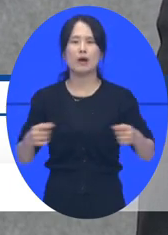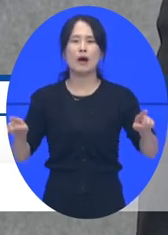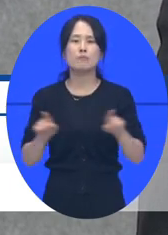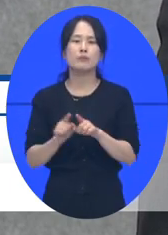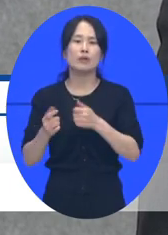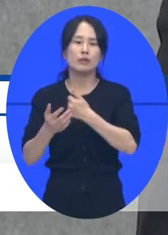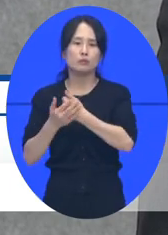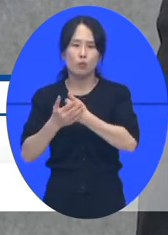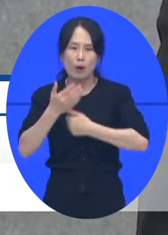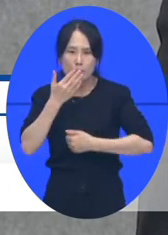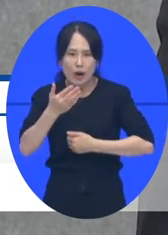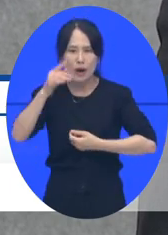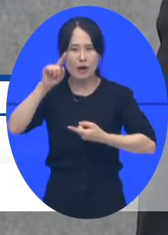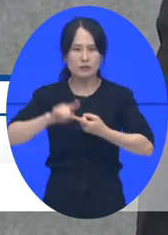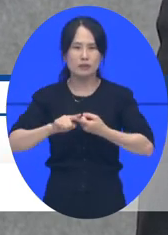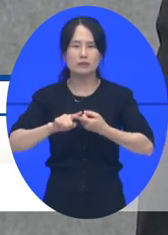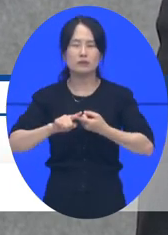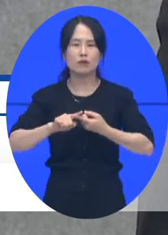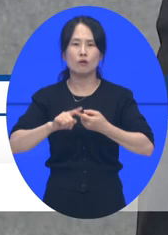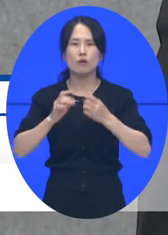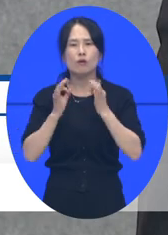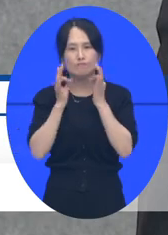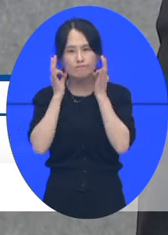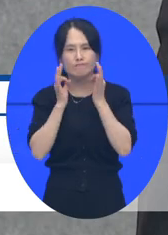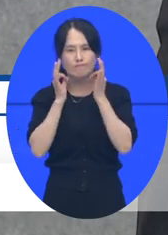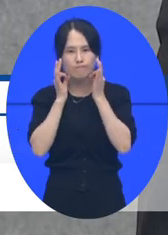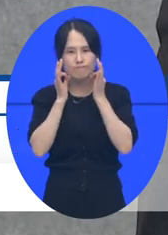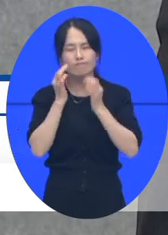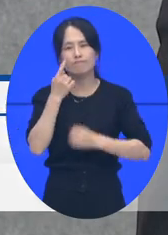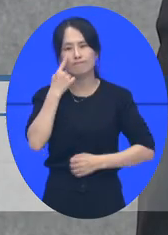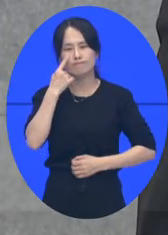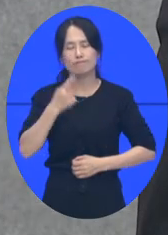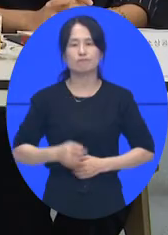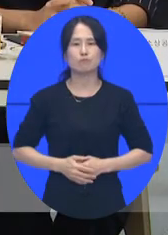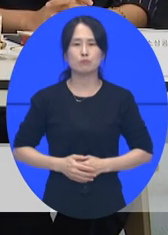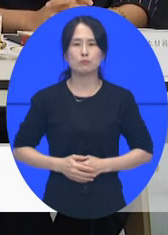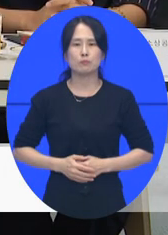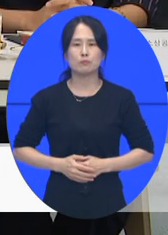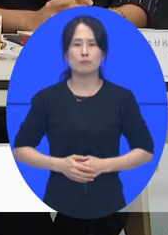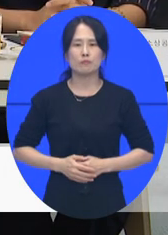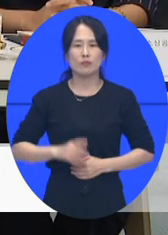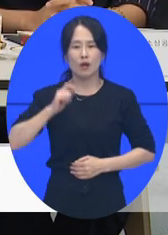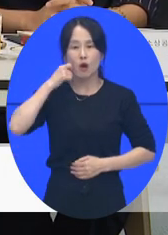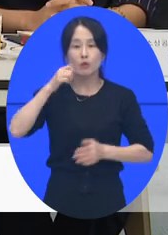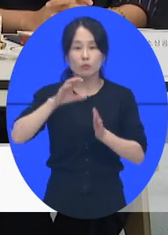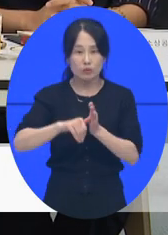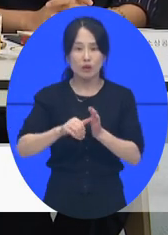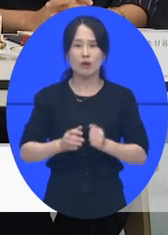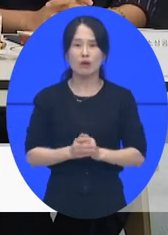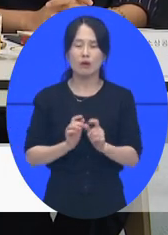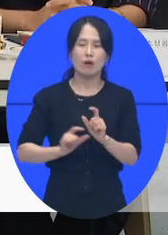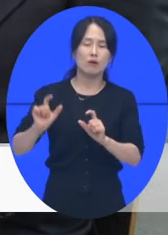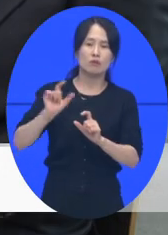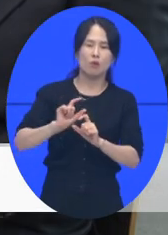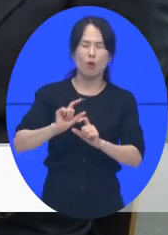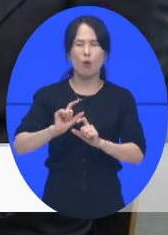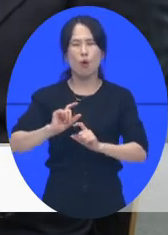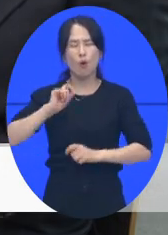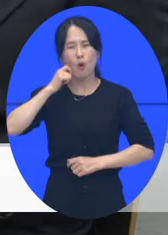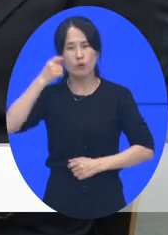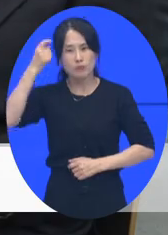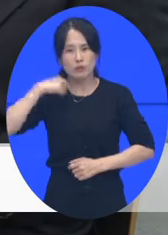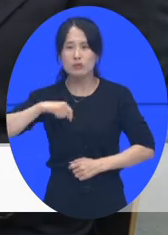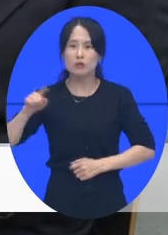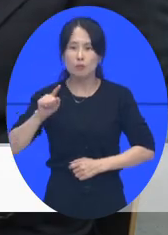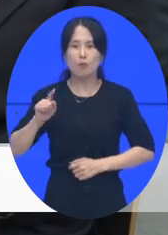잡고 같이 할 수 있는 것들에 대해서 최대한 노력을 해보겠습니다. 어려운 시기 더 크게 어려움을 느낄